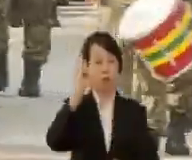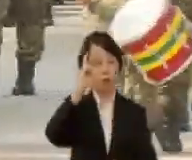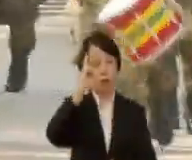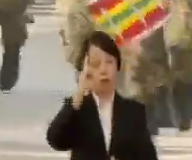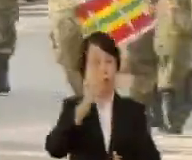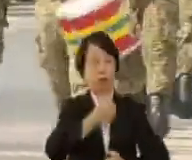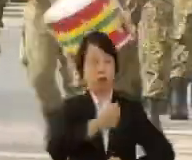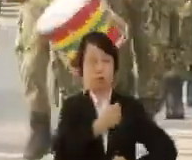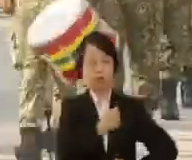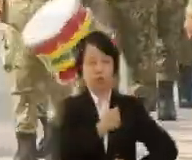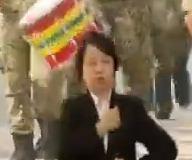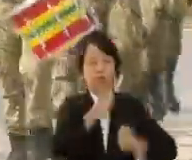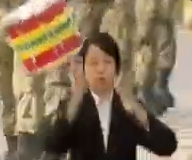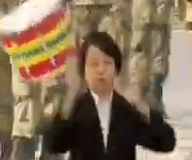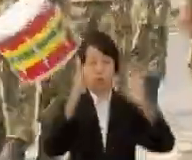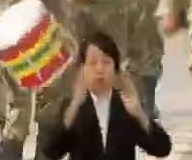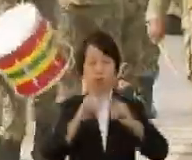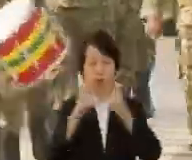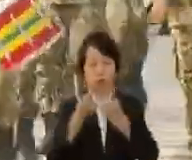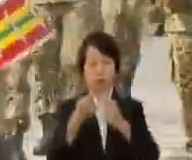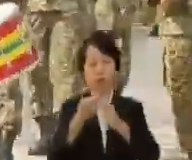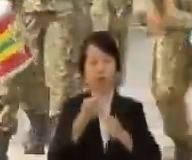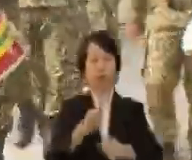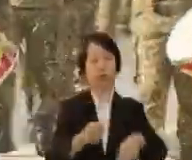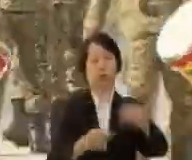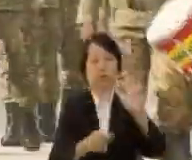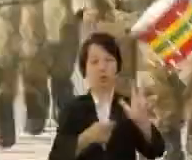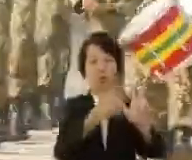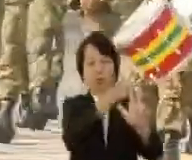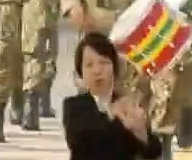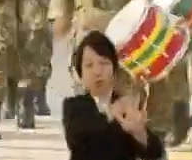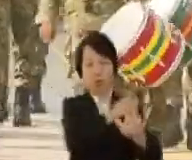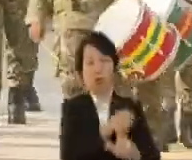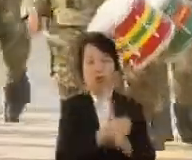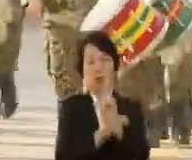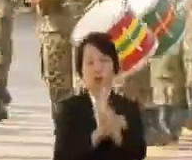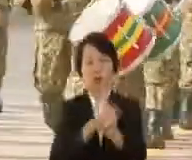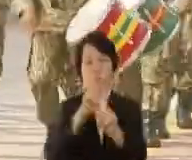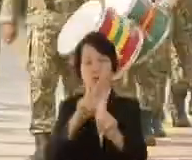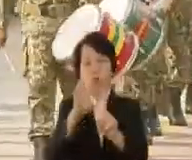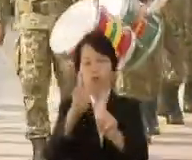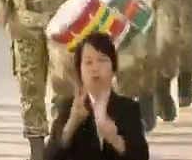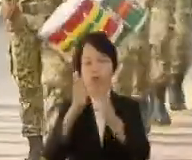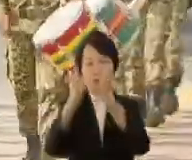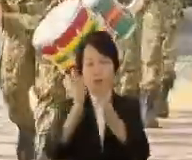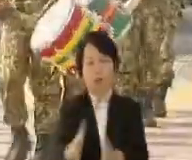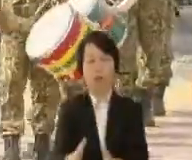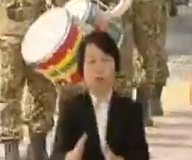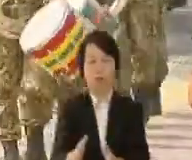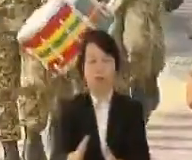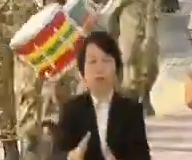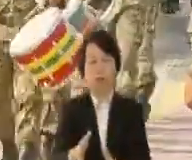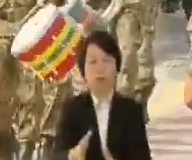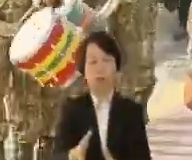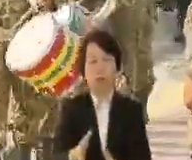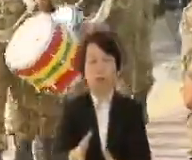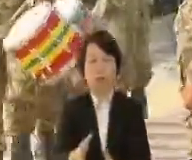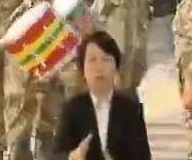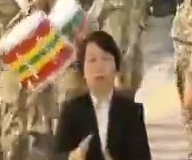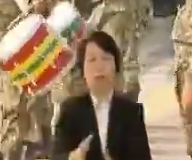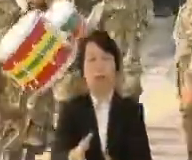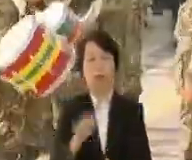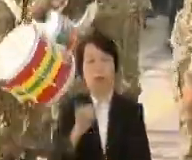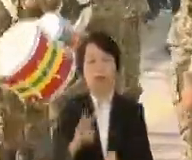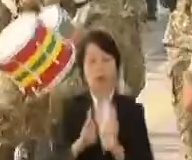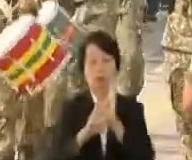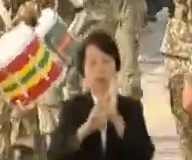Angkatan Tentera Malaysia. Kontingen terdiri daripada 3 pegawai dan 126 anggota Angkatan Tentera Malaysia